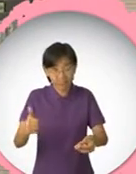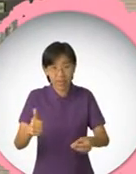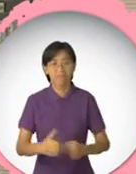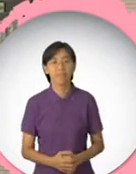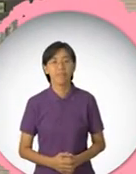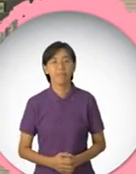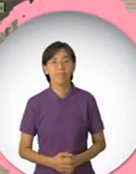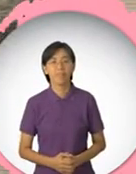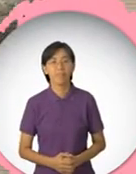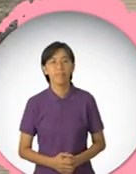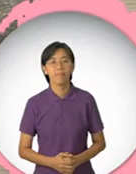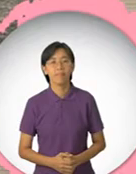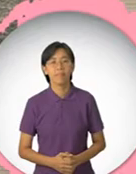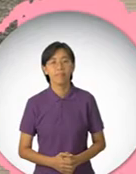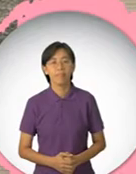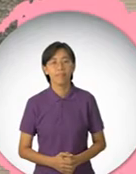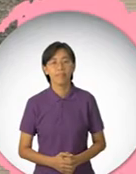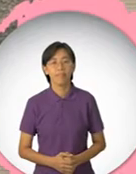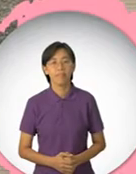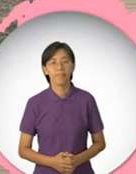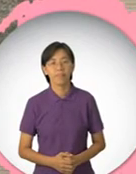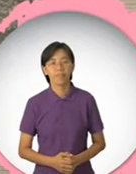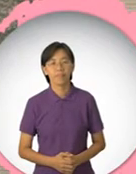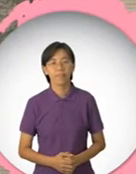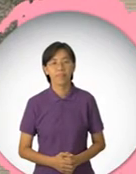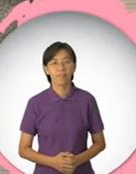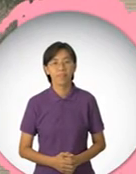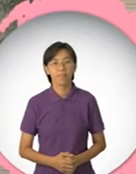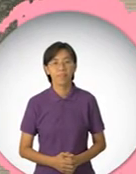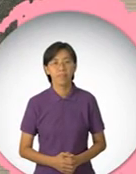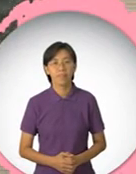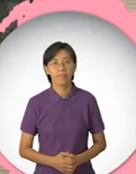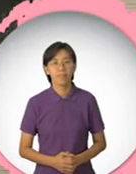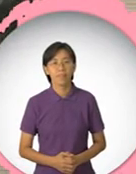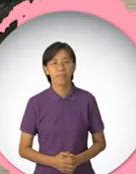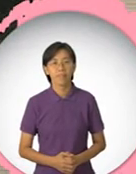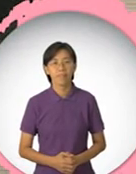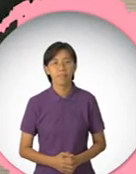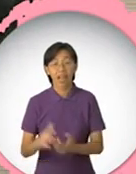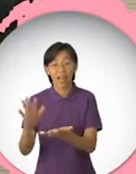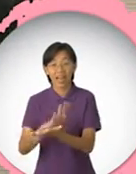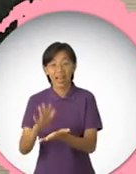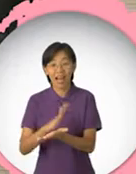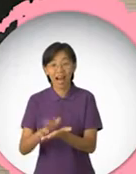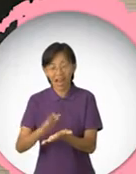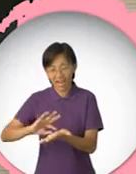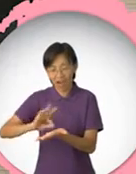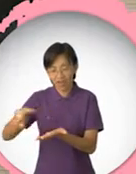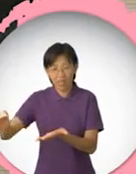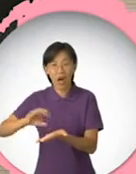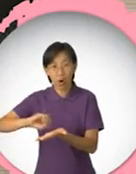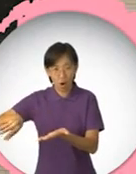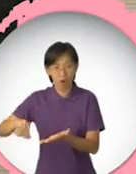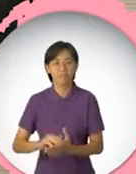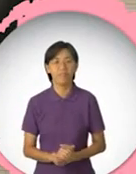ก็ลองวัดขนาดดูไปค่ะนี่นะคะอย่างนี้นะคะจากนั้นเราก็จะลอกมันออกค่ะ นี่ก็คือลอกพลาสติกมาการีนที่เรารีดเอาไว้ออกจ